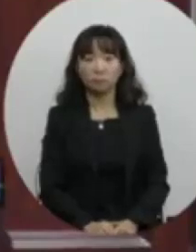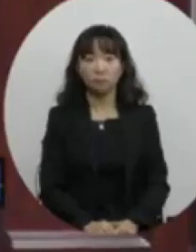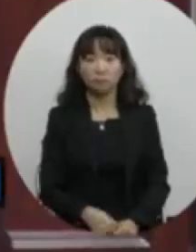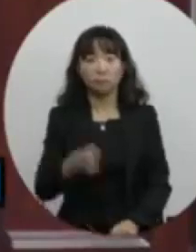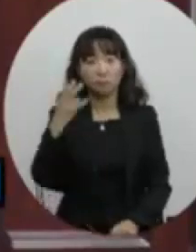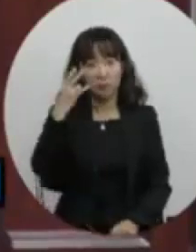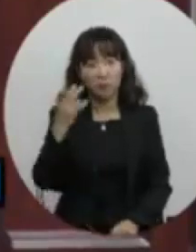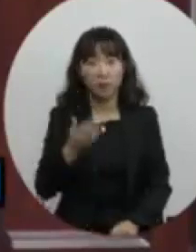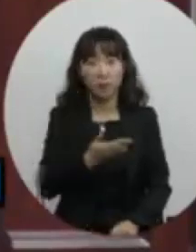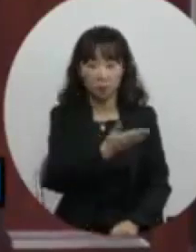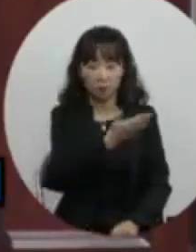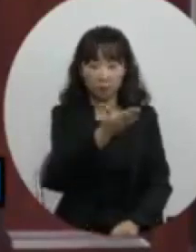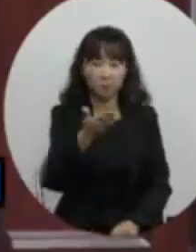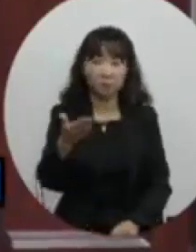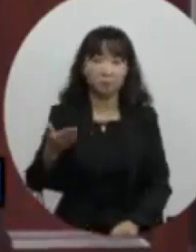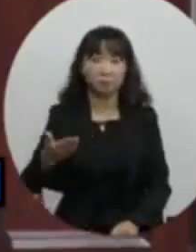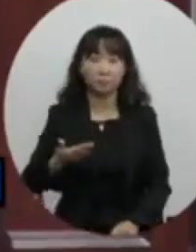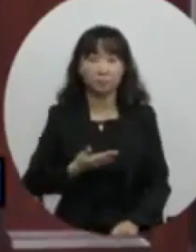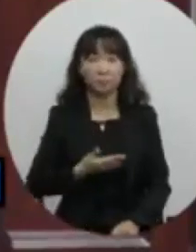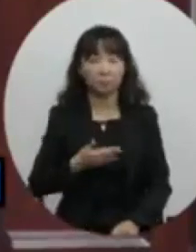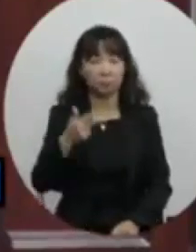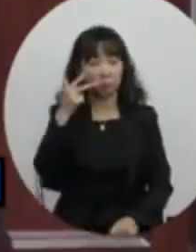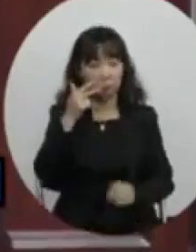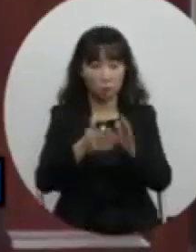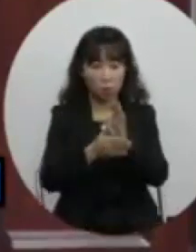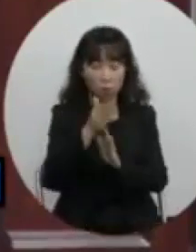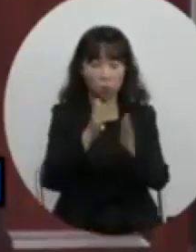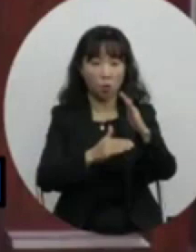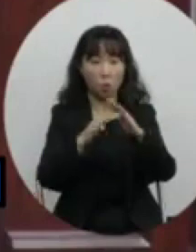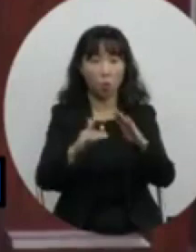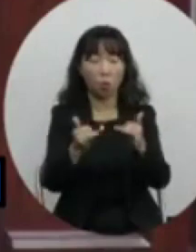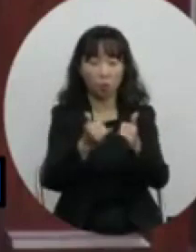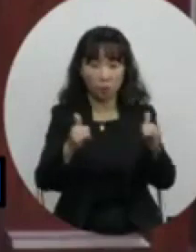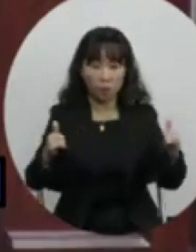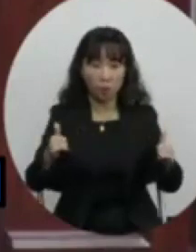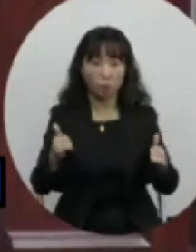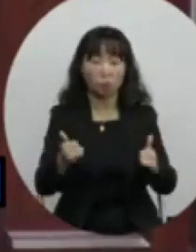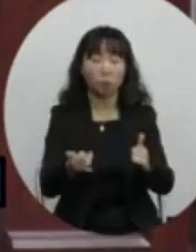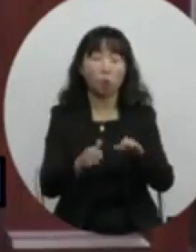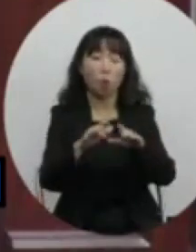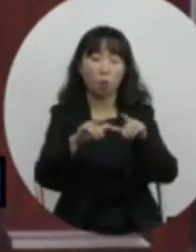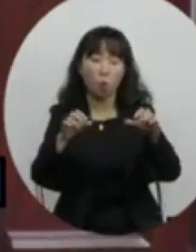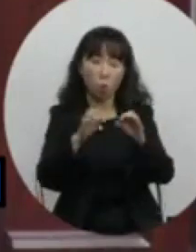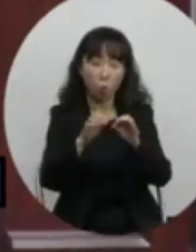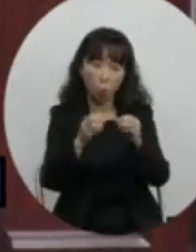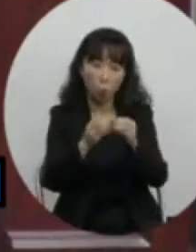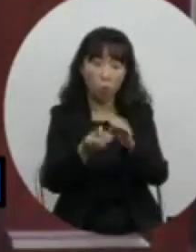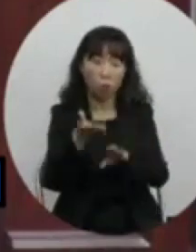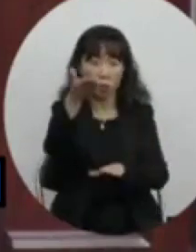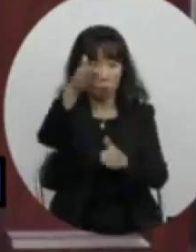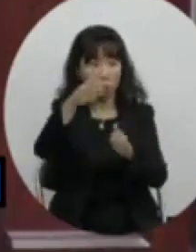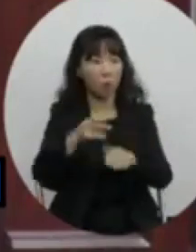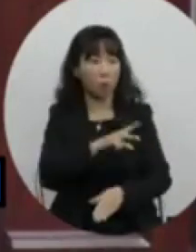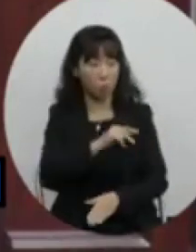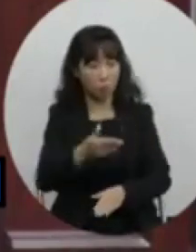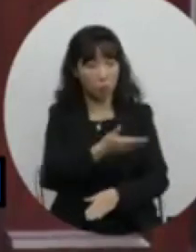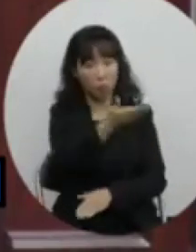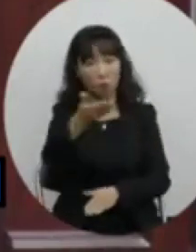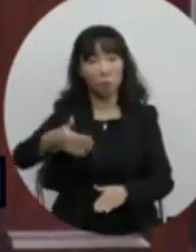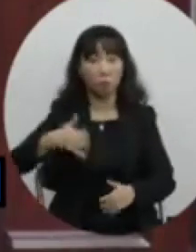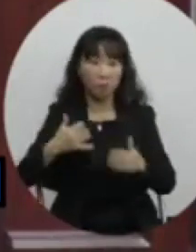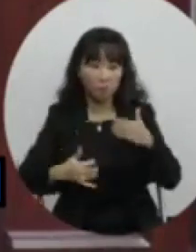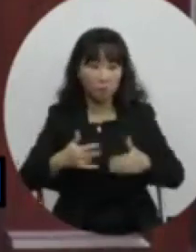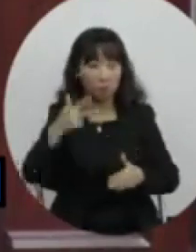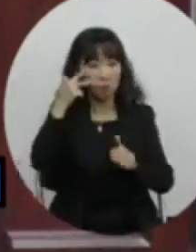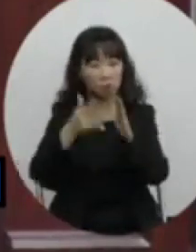네, 여주 시민 여러분, 여주시 공직자 여러분, 동료 선배 의원님들과 언론인 여러분, 반갑습니다.